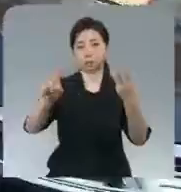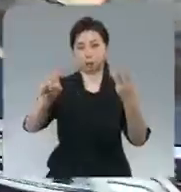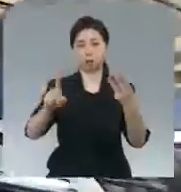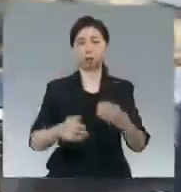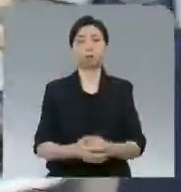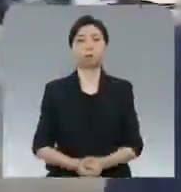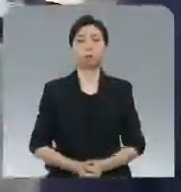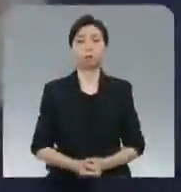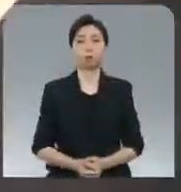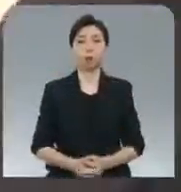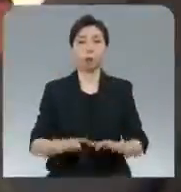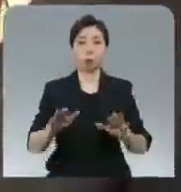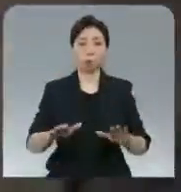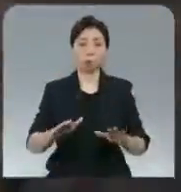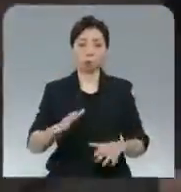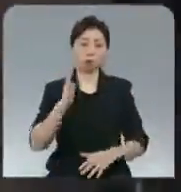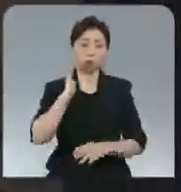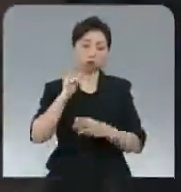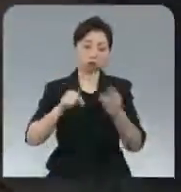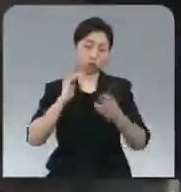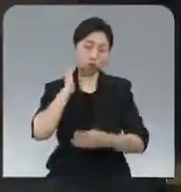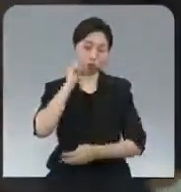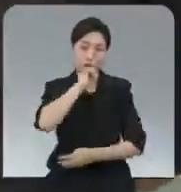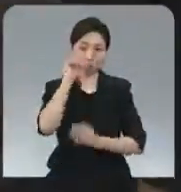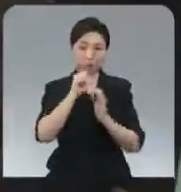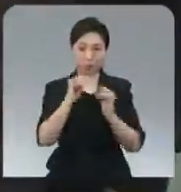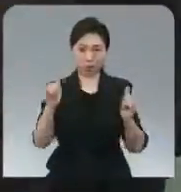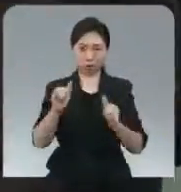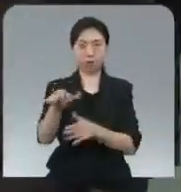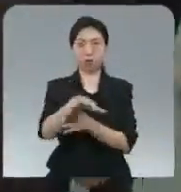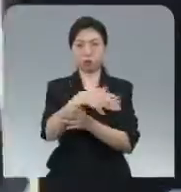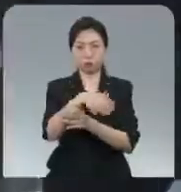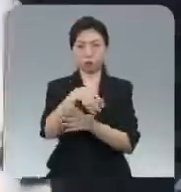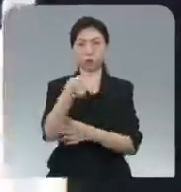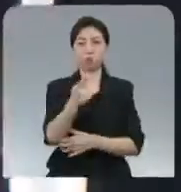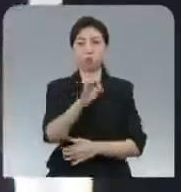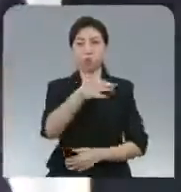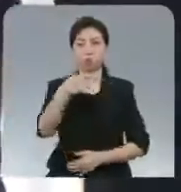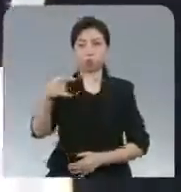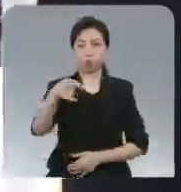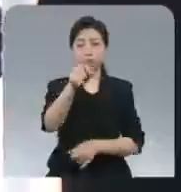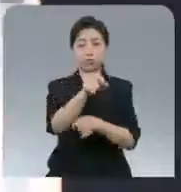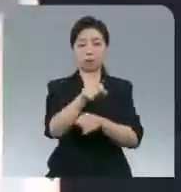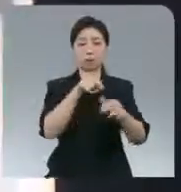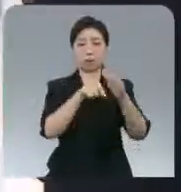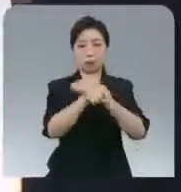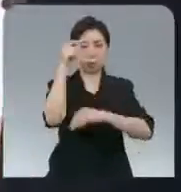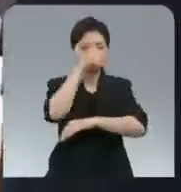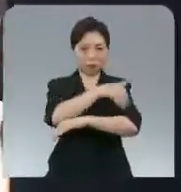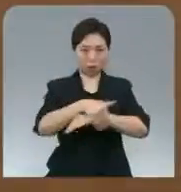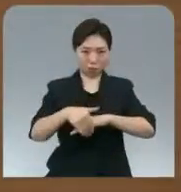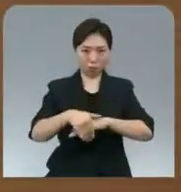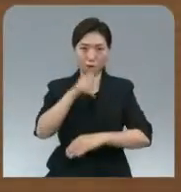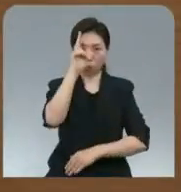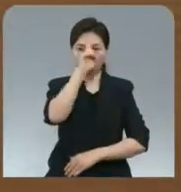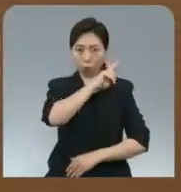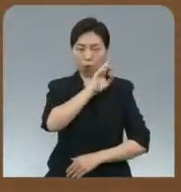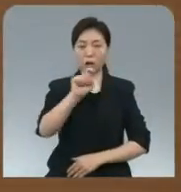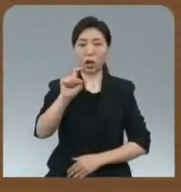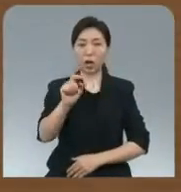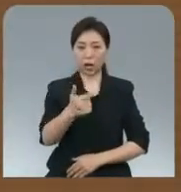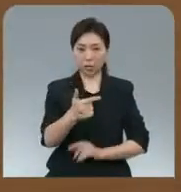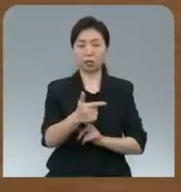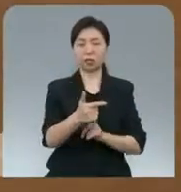leiten aber an um die übernahme dieses postens gebieten weil dieser experte auf den gebieten solchen eindämmung und medizin sei es